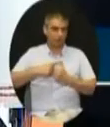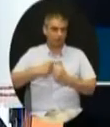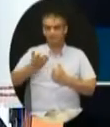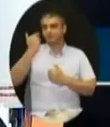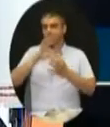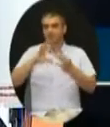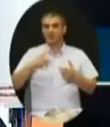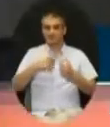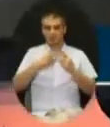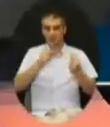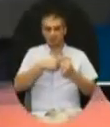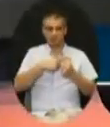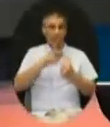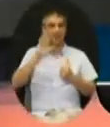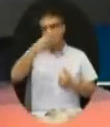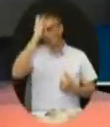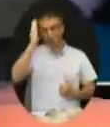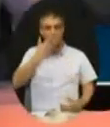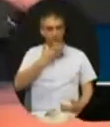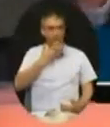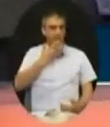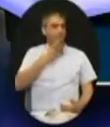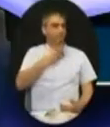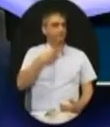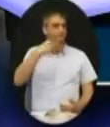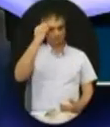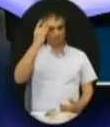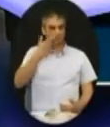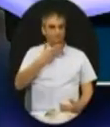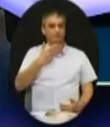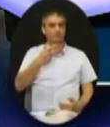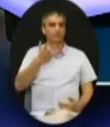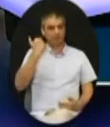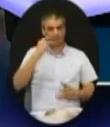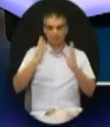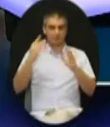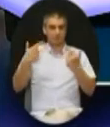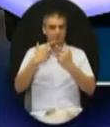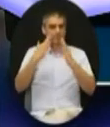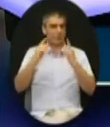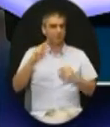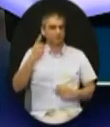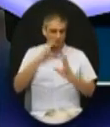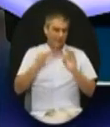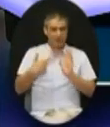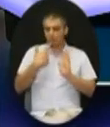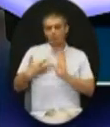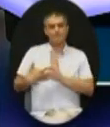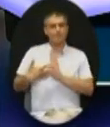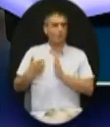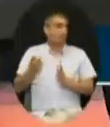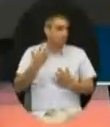לפני ההתנתקות, אפילו אולמרט, אולמרט במלחמת לבנון השנייה, זה התחיל בביקורת, לפי